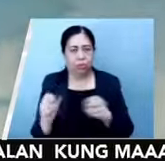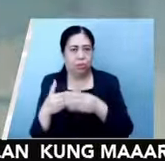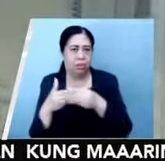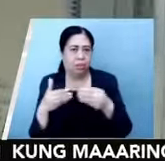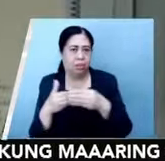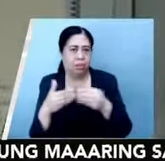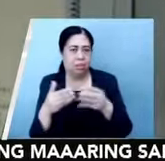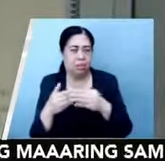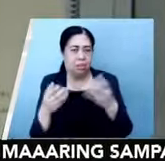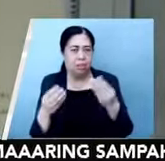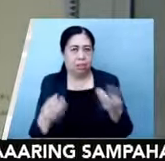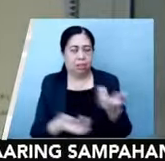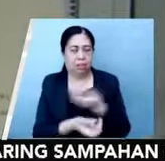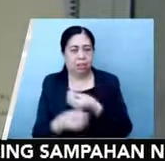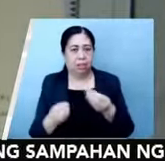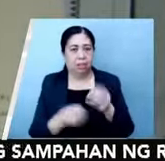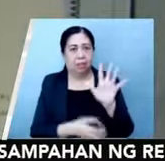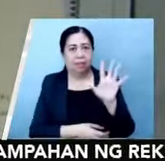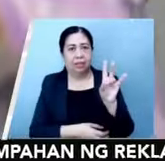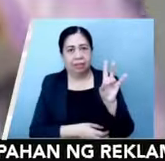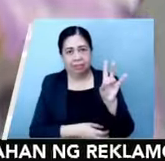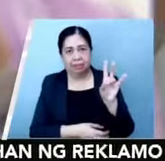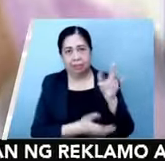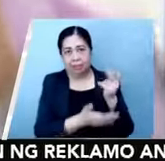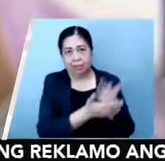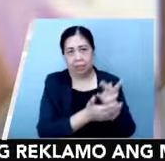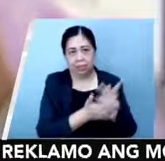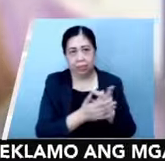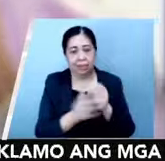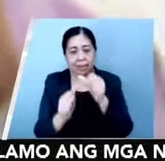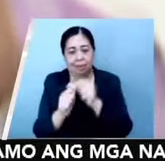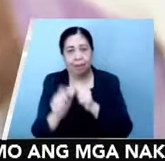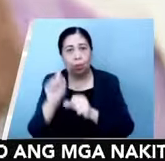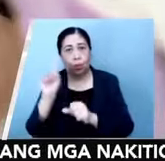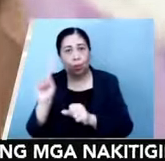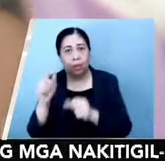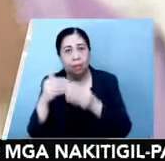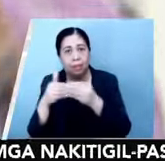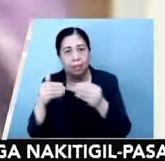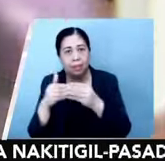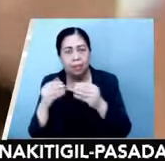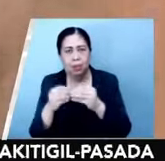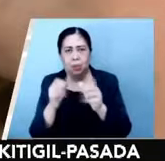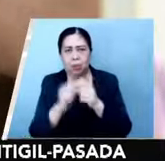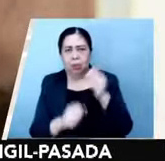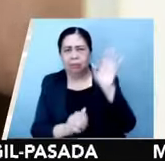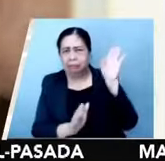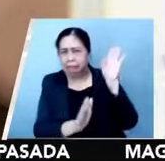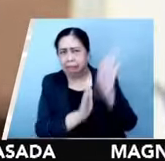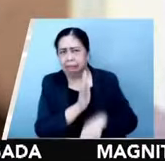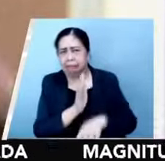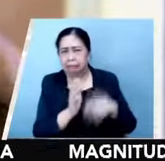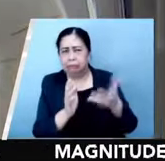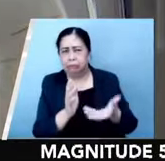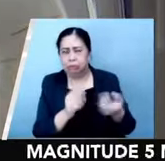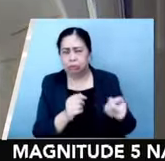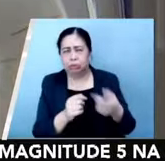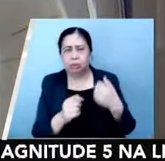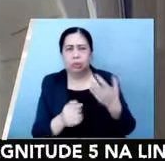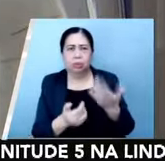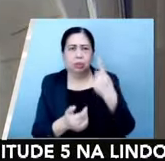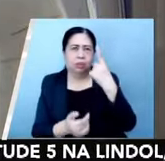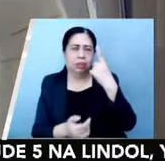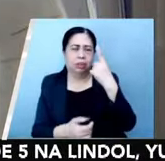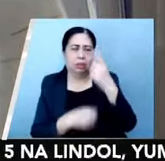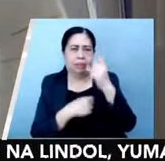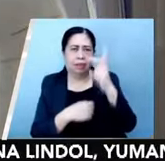palitan 57 kada dolyar. Ito na ang pinakamababa sa nakalipas na halos isa't kalahating taon o mula